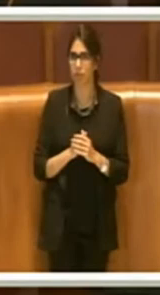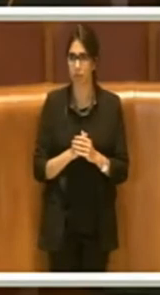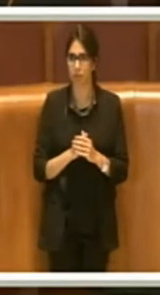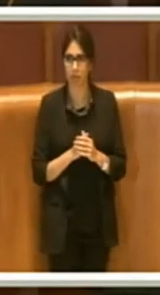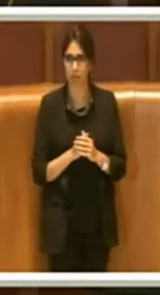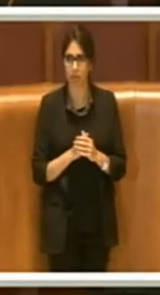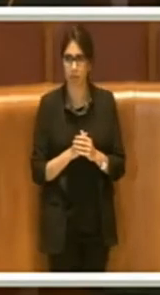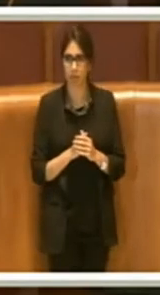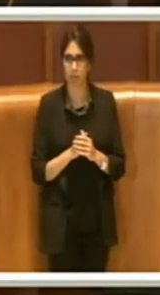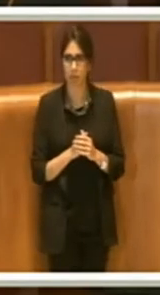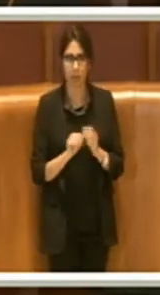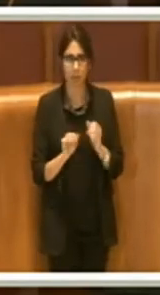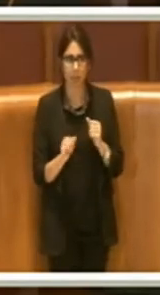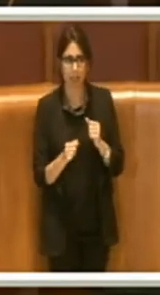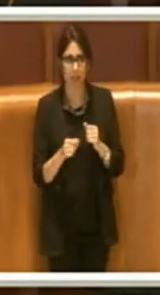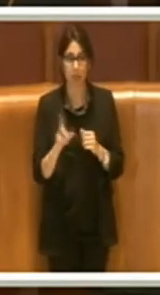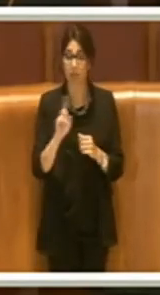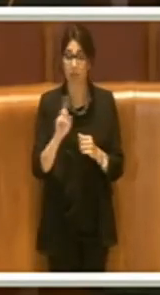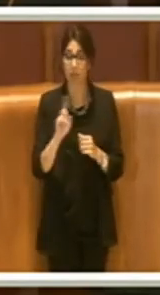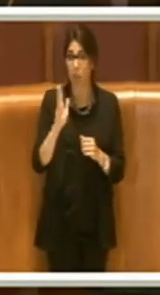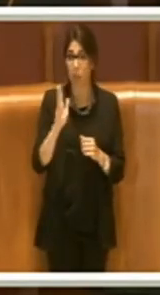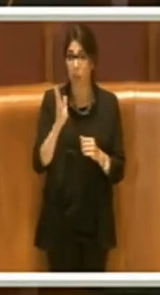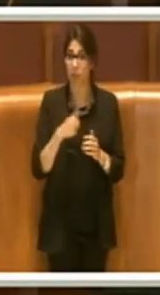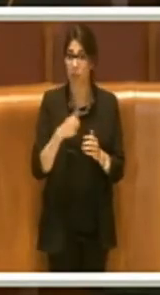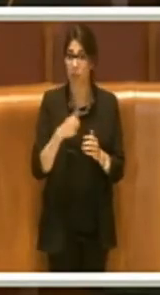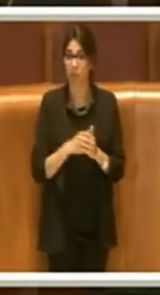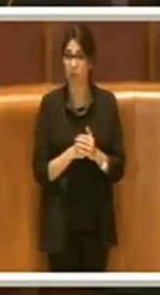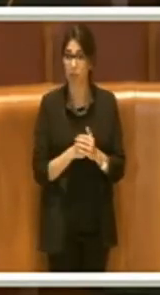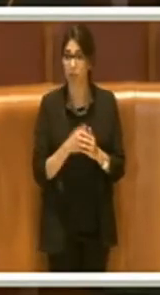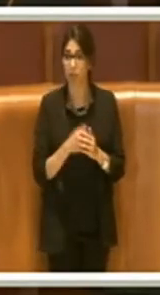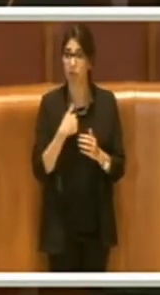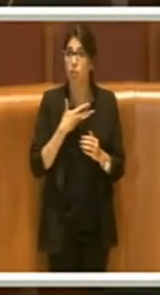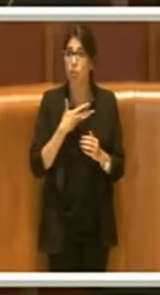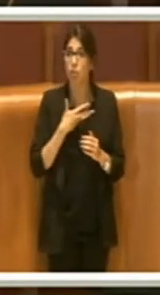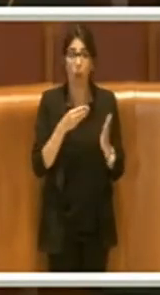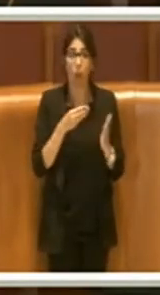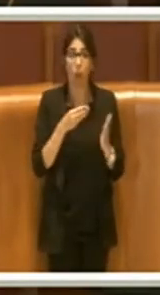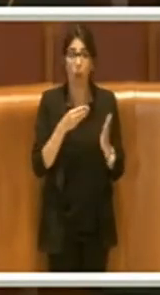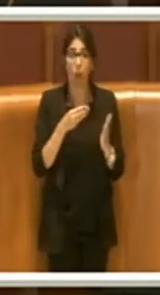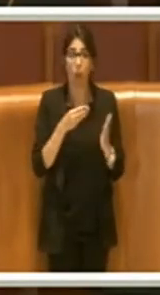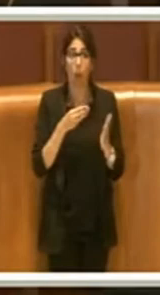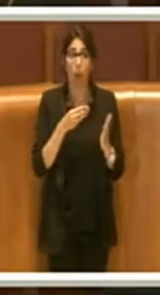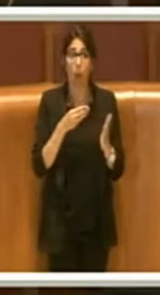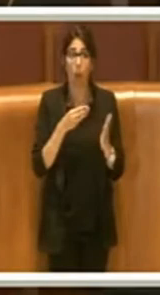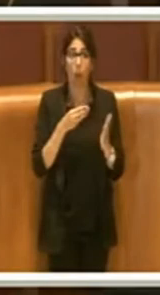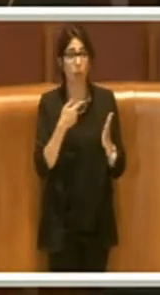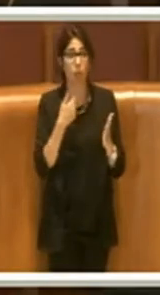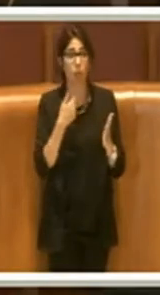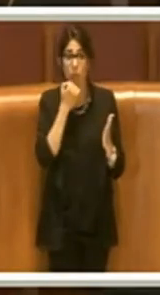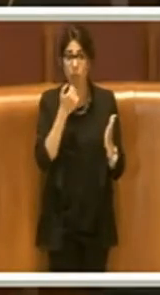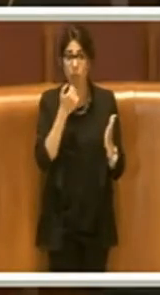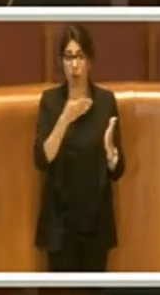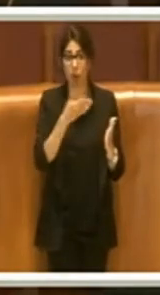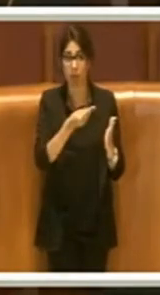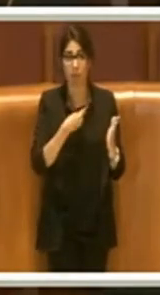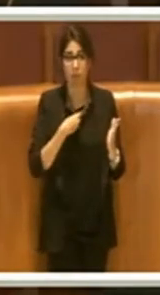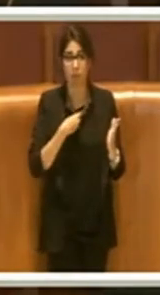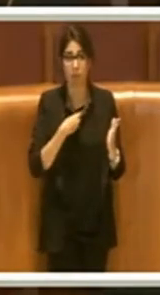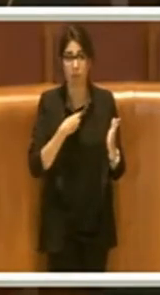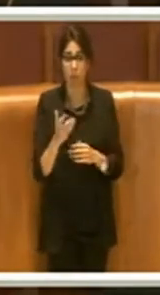dai livelli. Quella è il 15, consigliere. Io ho 14, Presidente. Allora mi hanno fornito Hanno